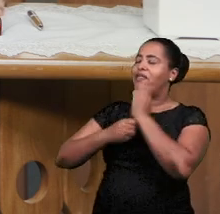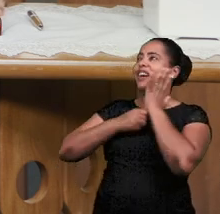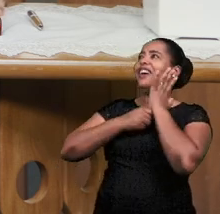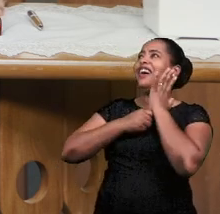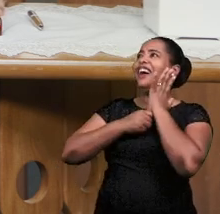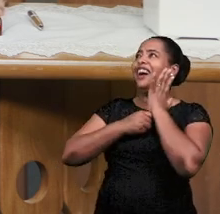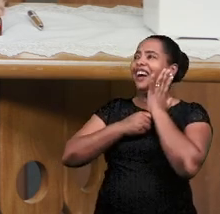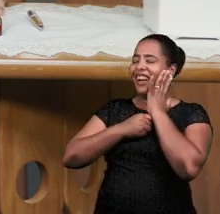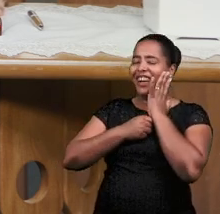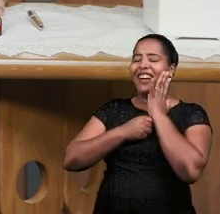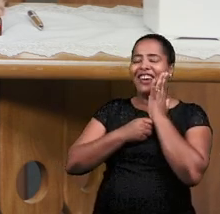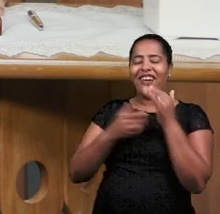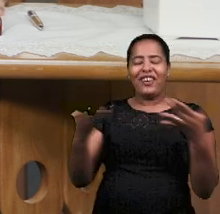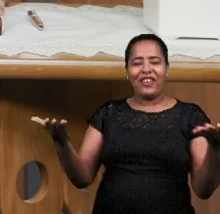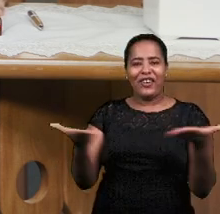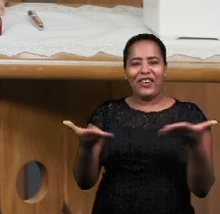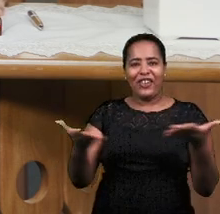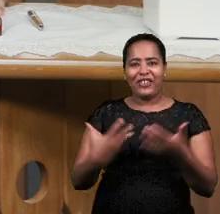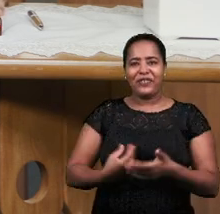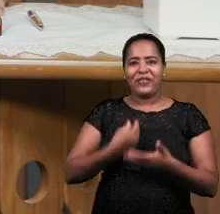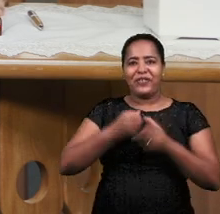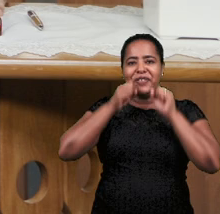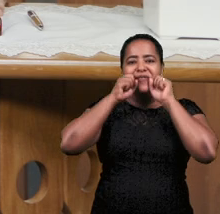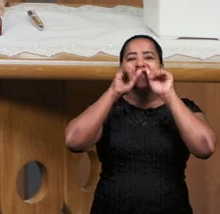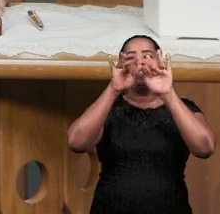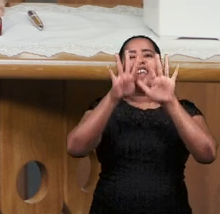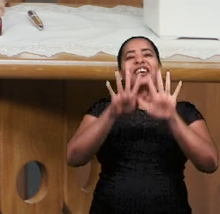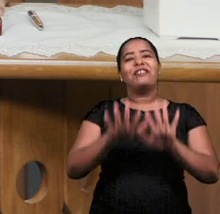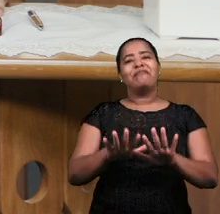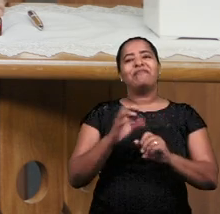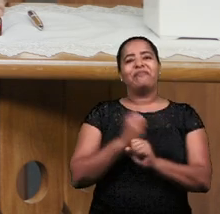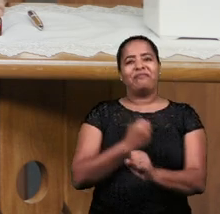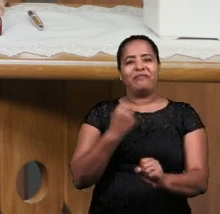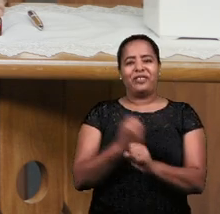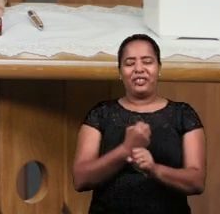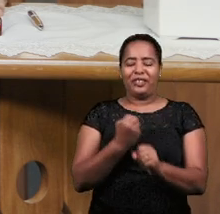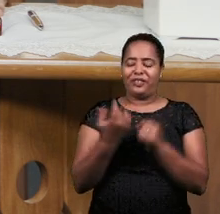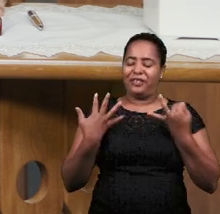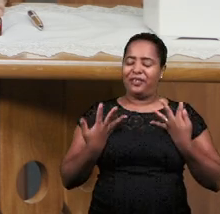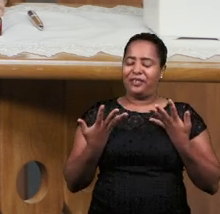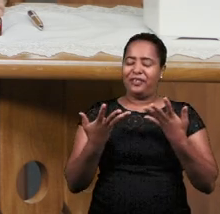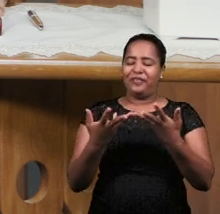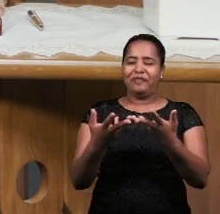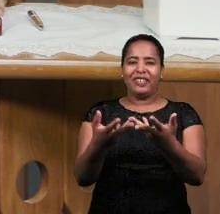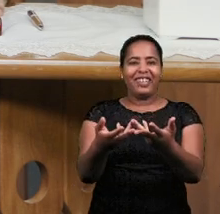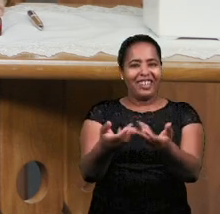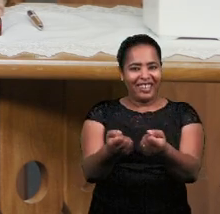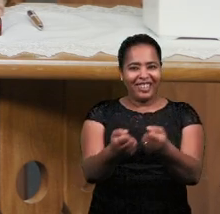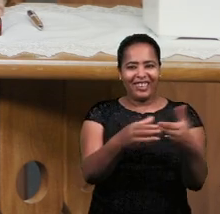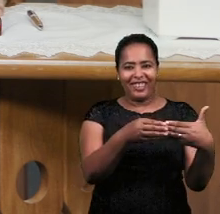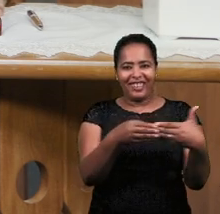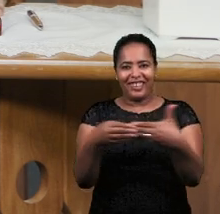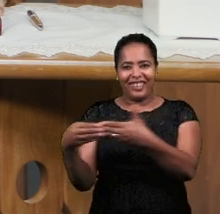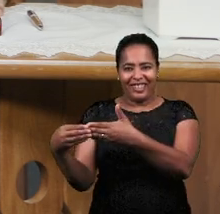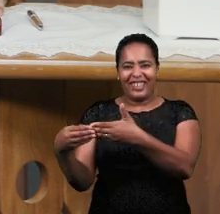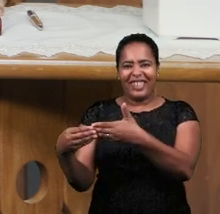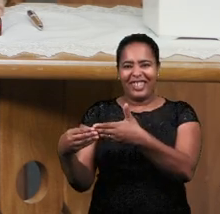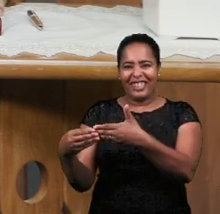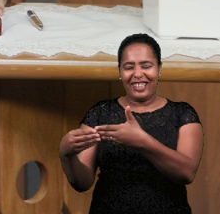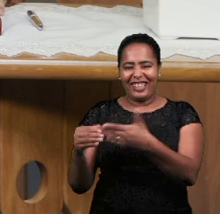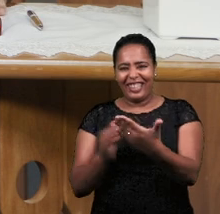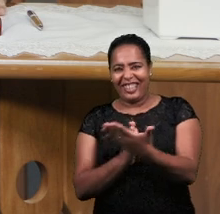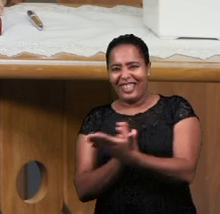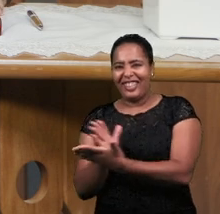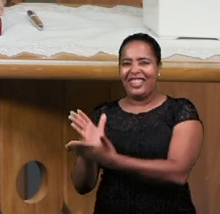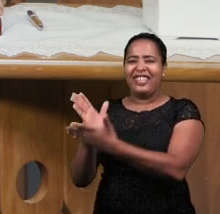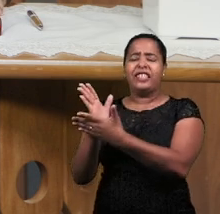Et aujourd'hui, nous vivons, Père, la bénédiction d'une œuvre merveilleuse qui conduit nos pas